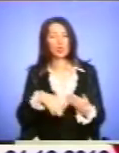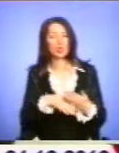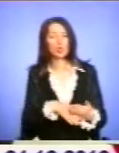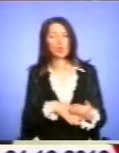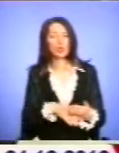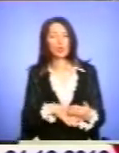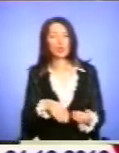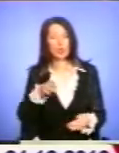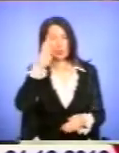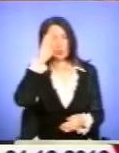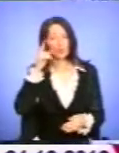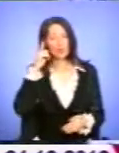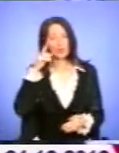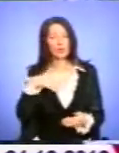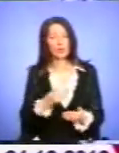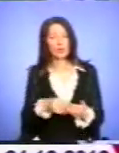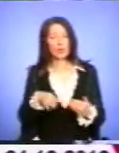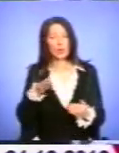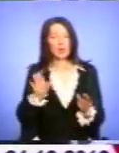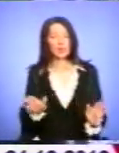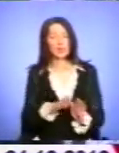своєю піснею закінчую до цього.